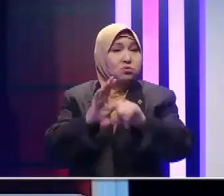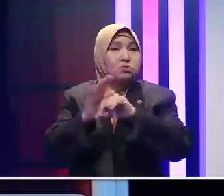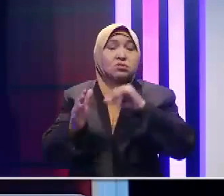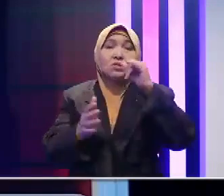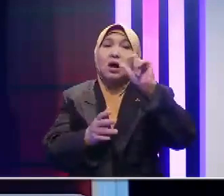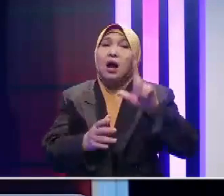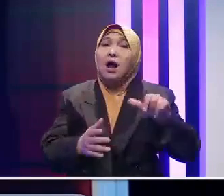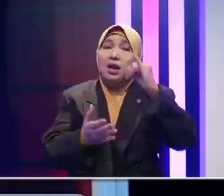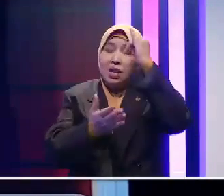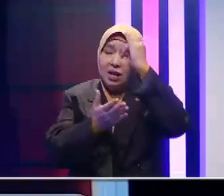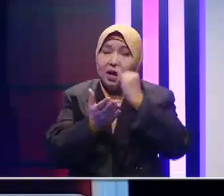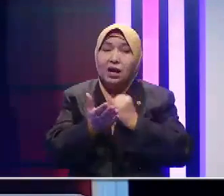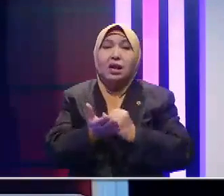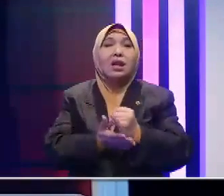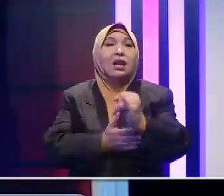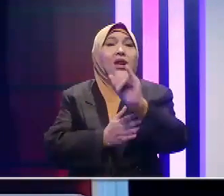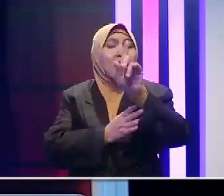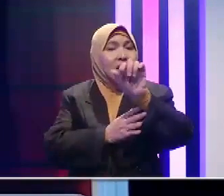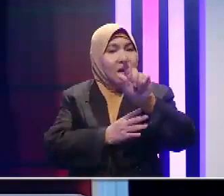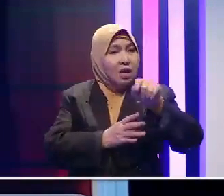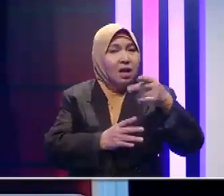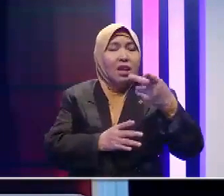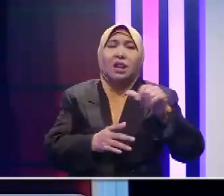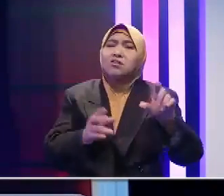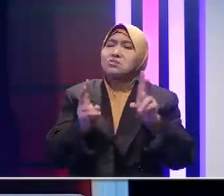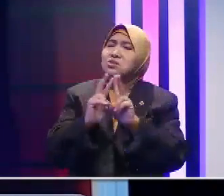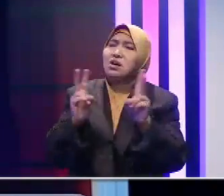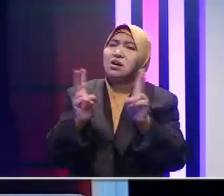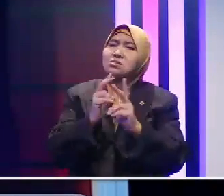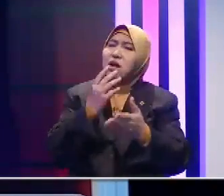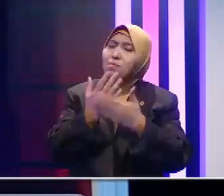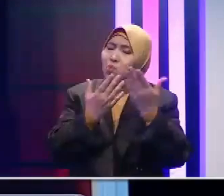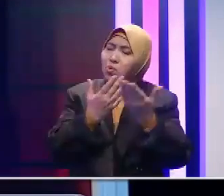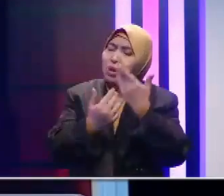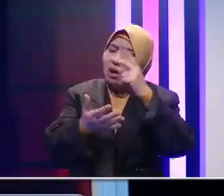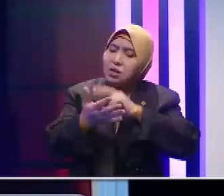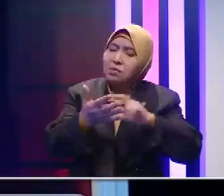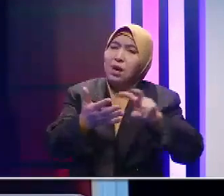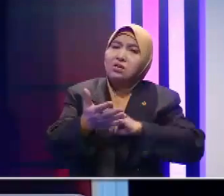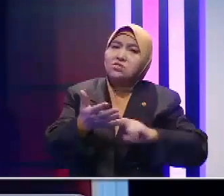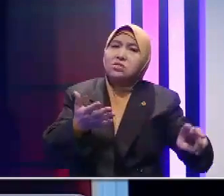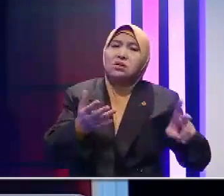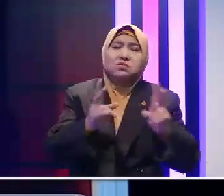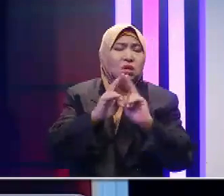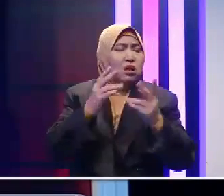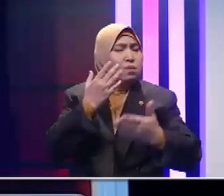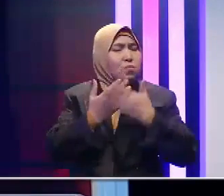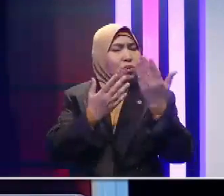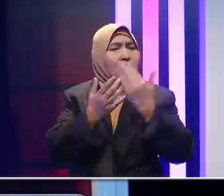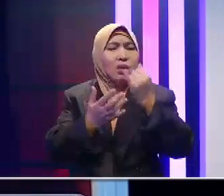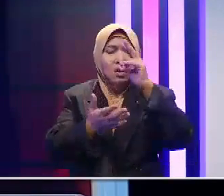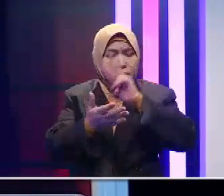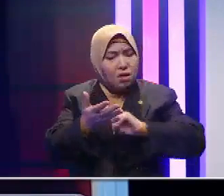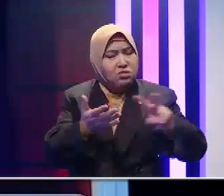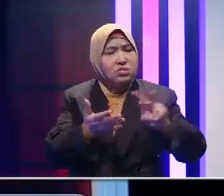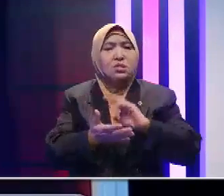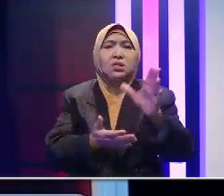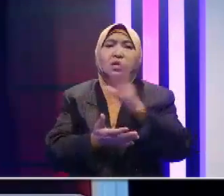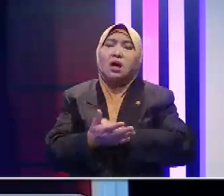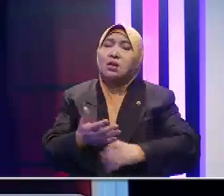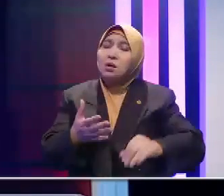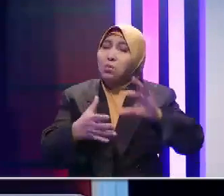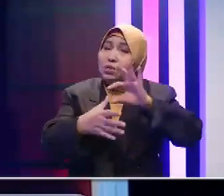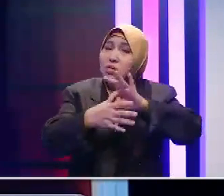Surah Al-Ikhlas. Masya-Allah. Surah Al-Ikhlas ini sangat-sangat mudah dibaca. Sangat mudah, dan dia punya input